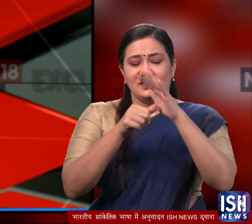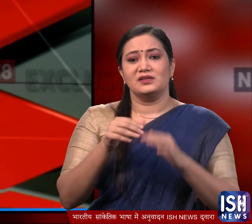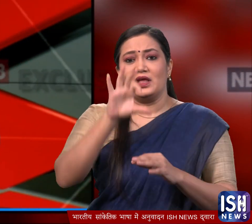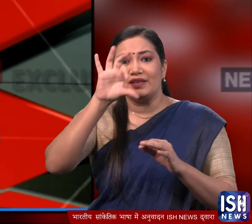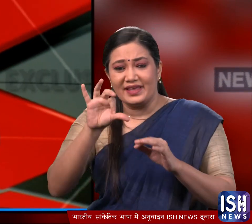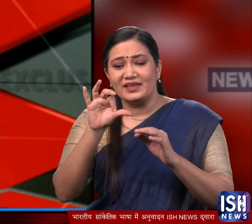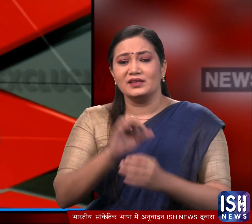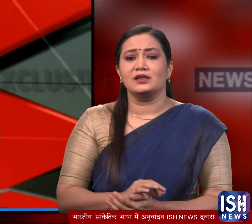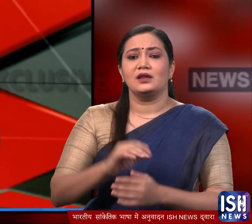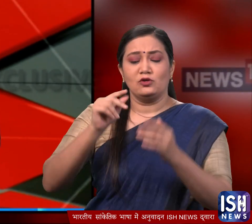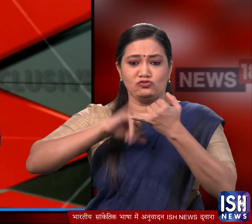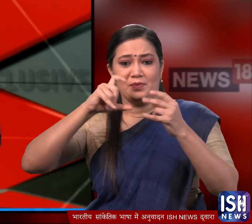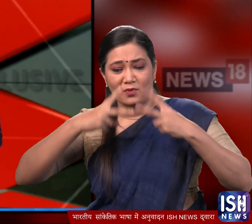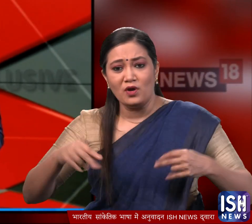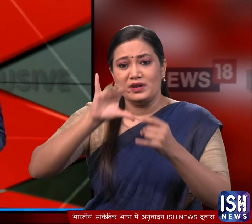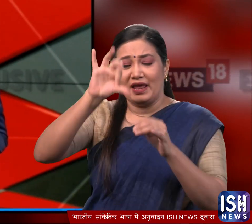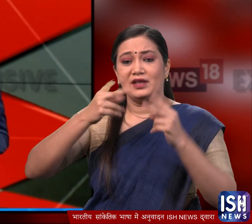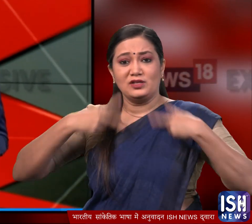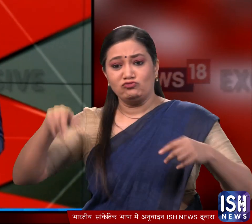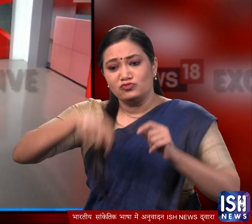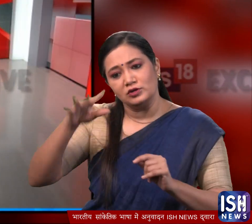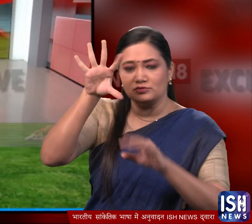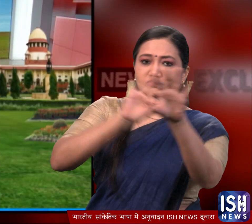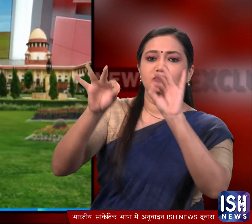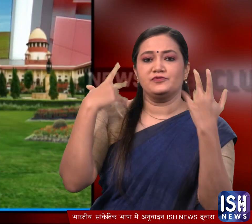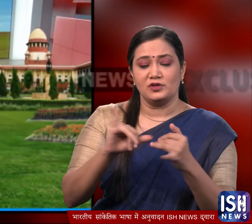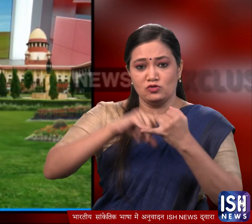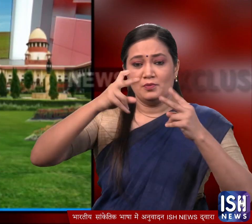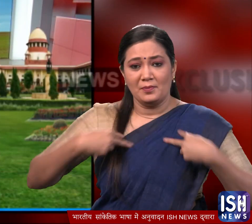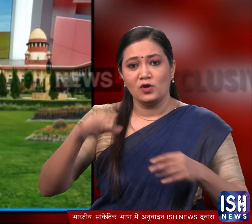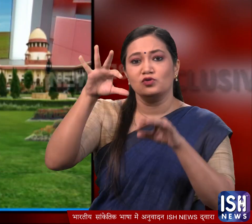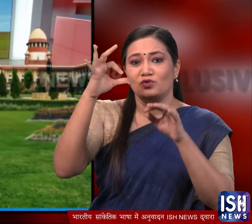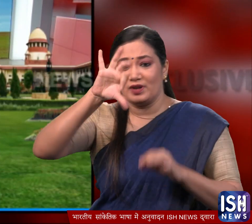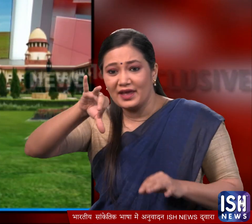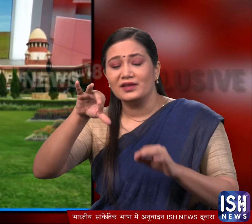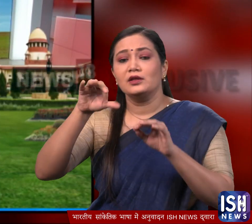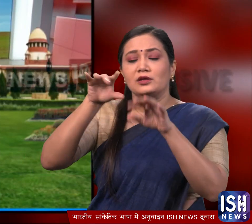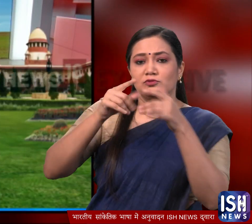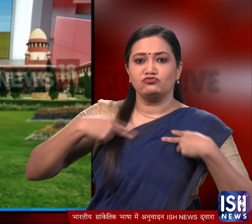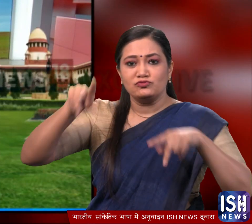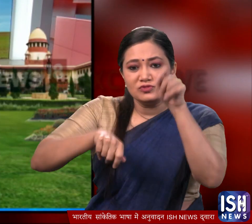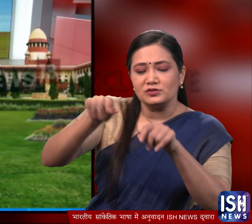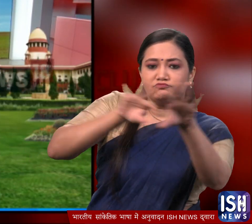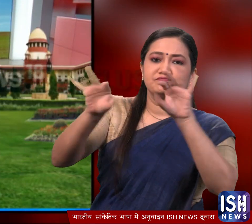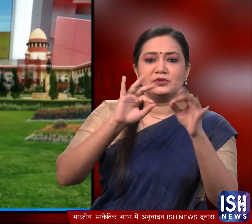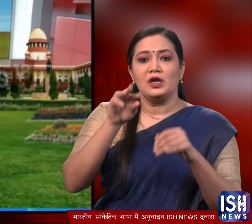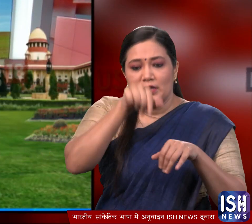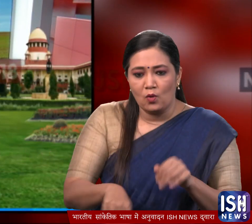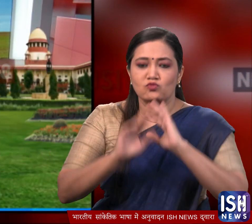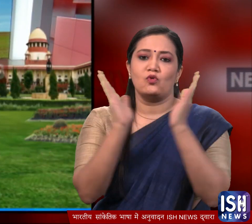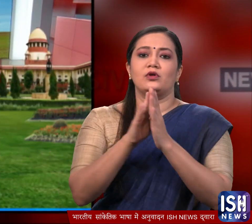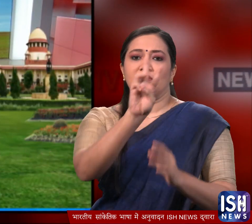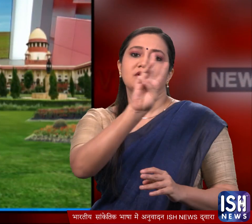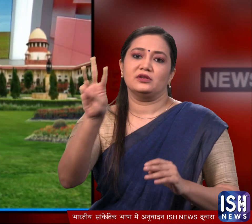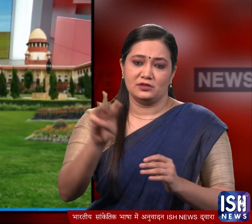जजों की नियुक्ति पर मोहर लगा दी। न्यूज 18 के एहतशाम खान की रिपोर्ट है कि सुप्रीम कोर्ट में 9 जजों की नियुक्ति के बाद जजों की संख्या 33 हो जाएगी।